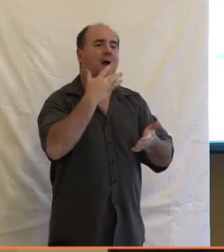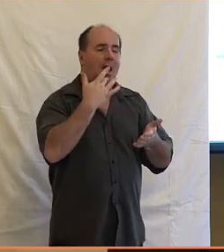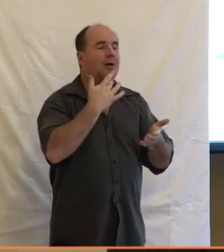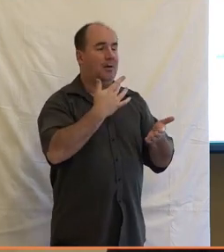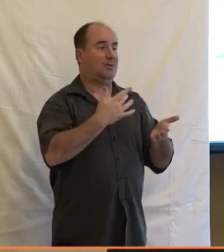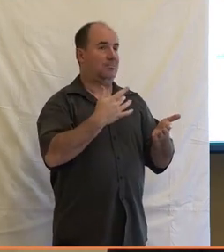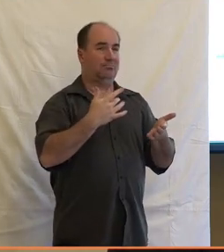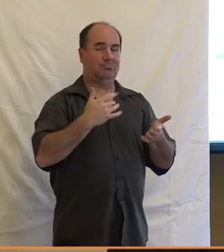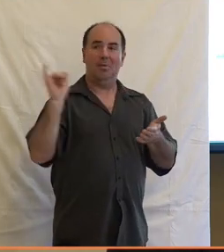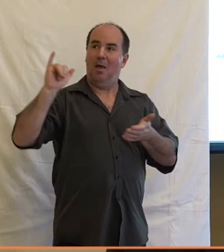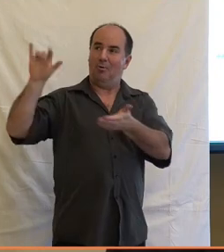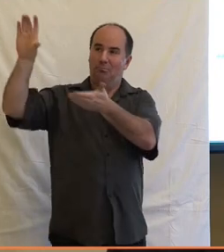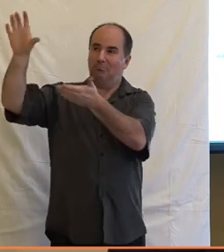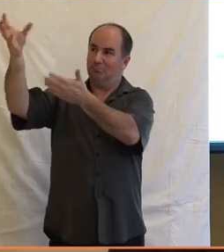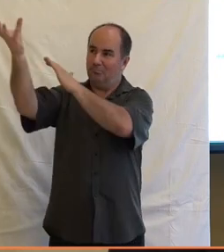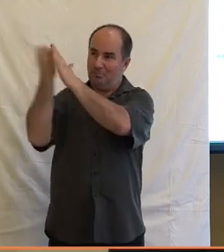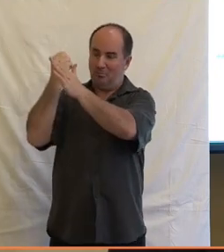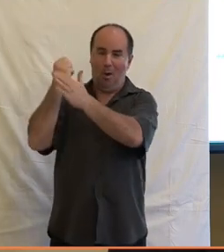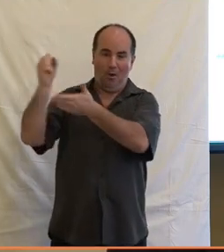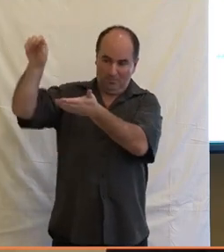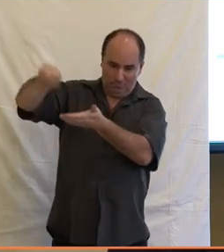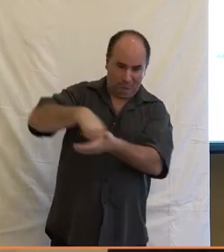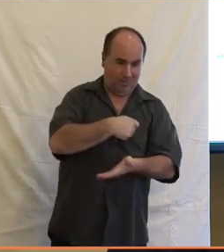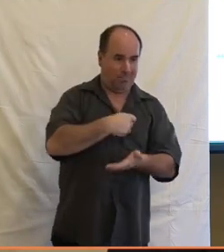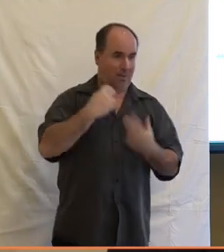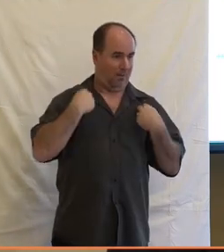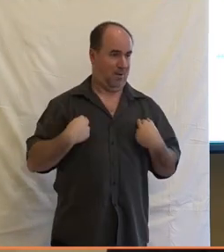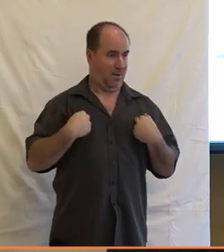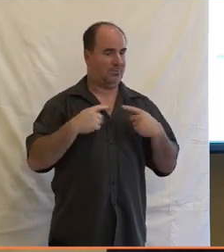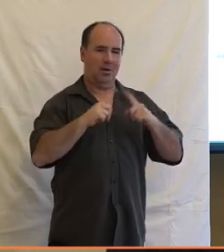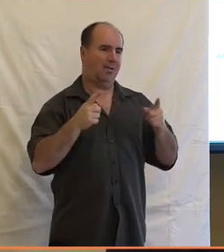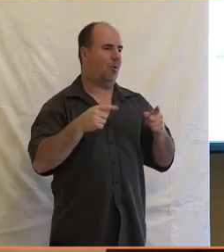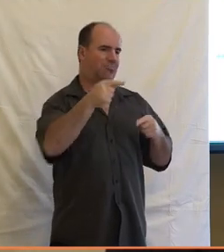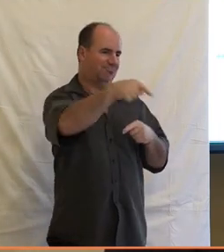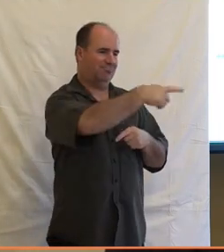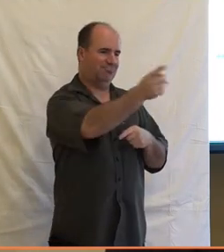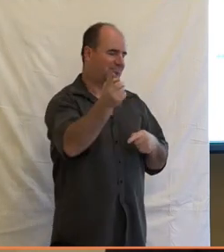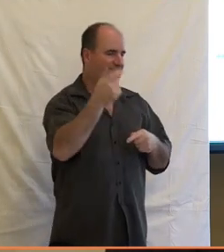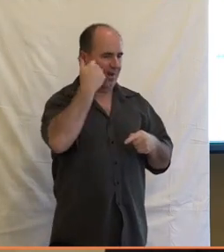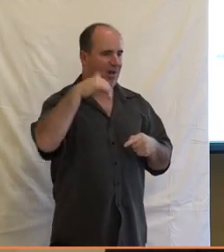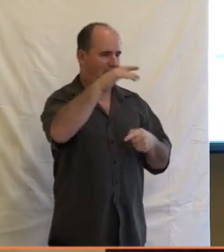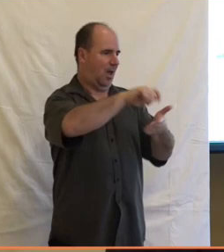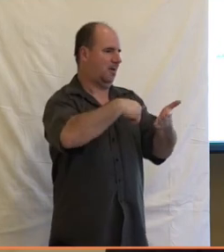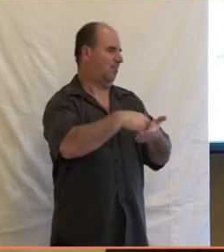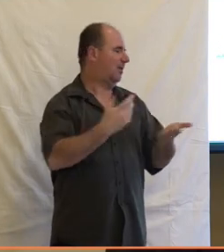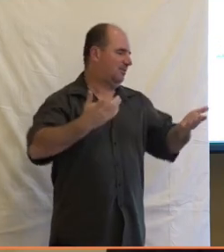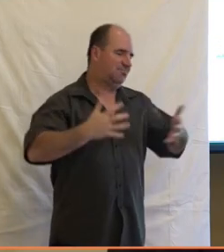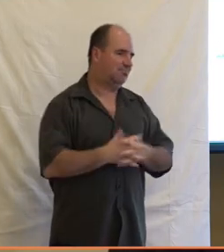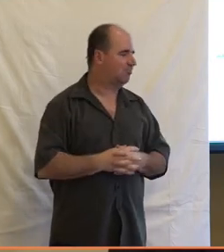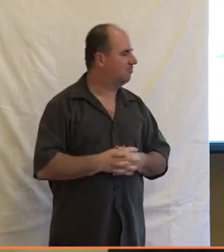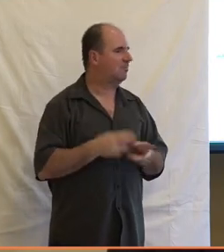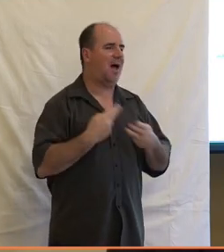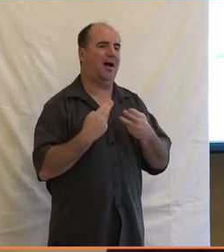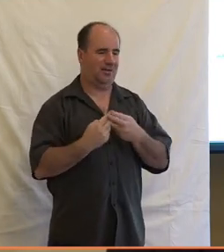najít nějaké spolufinancování z jiných zdrojů, ale obecně bych tu naši filozofii nazval právě tím, co jsem